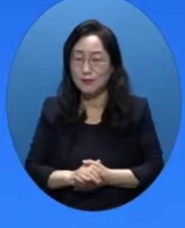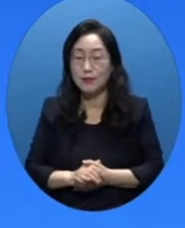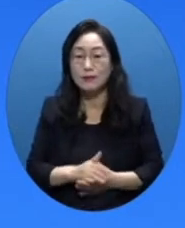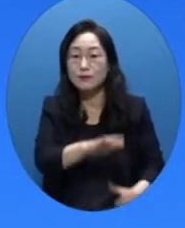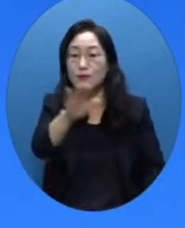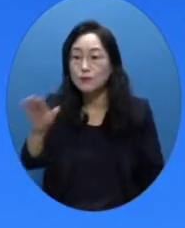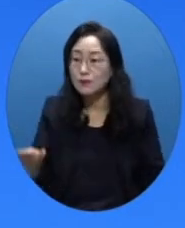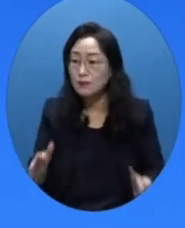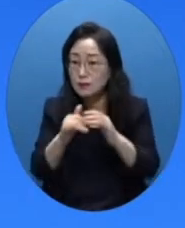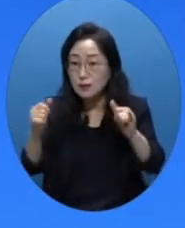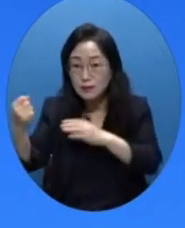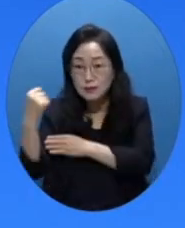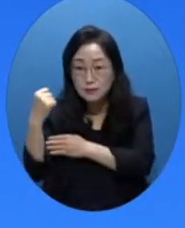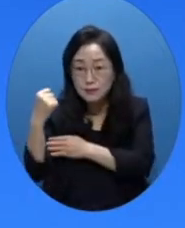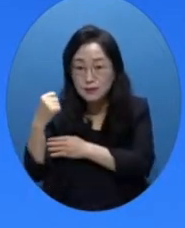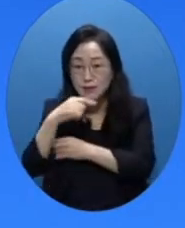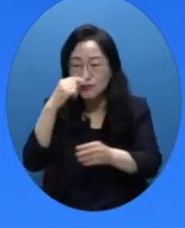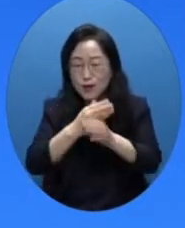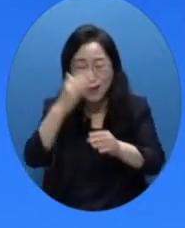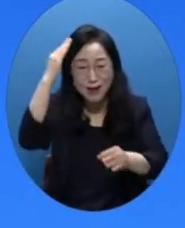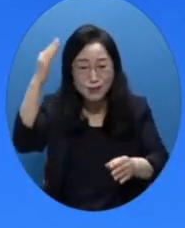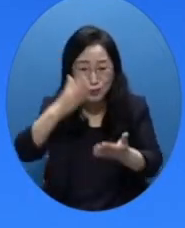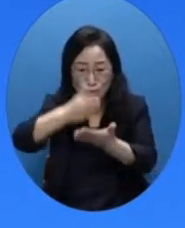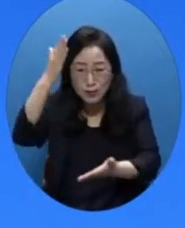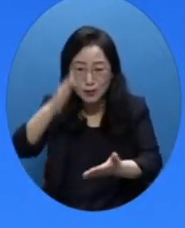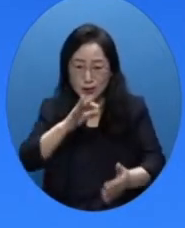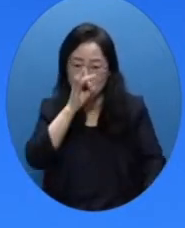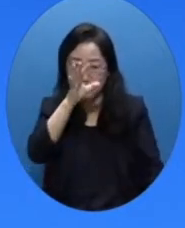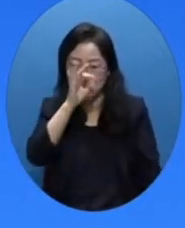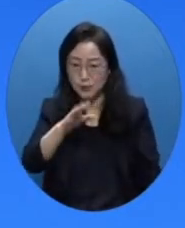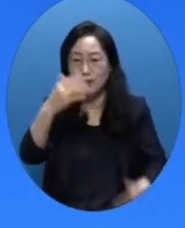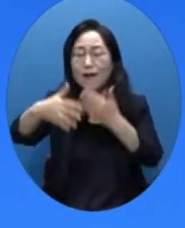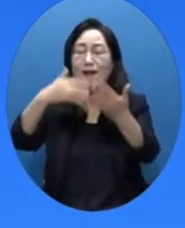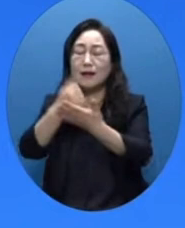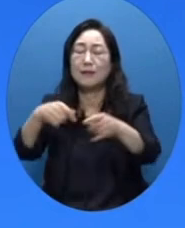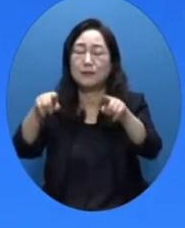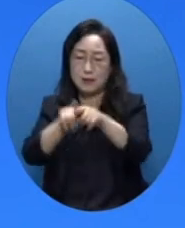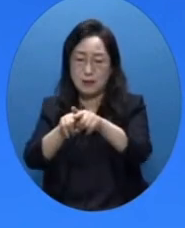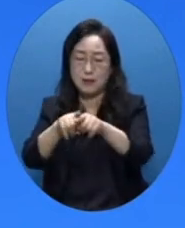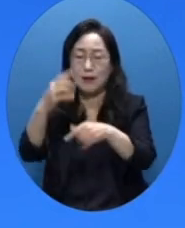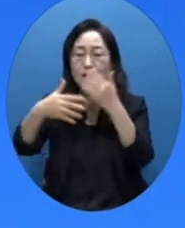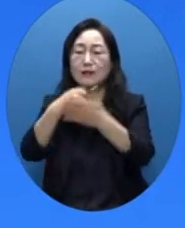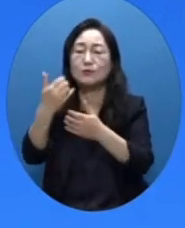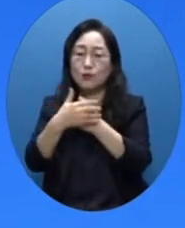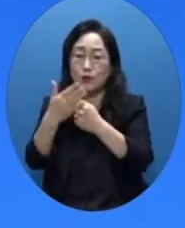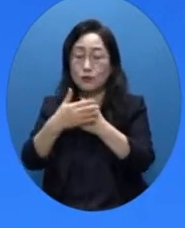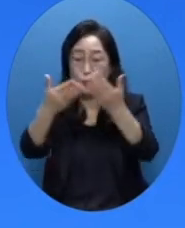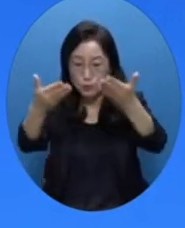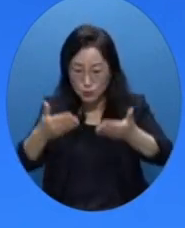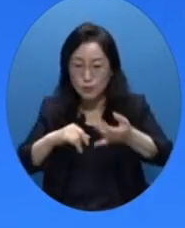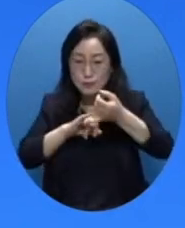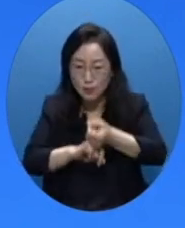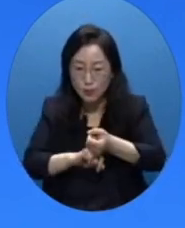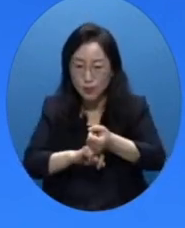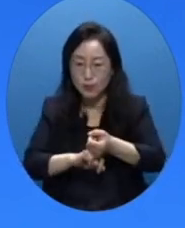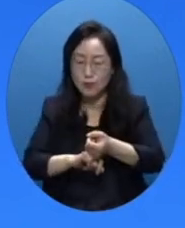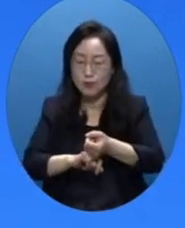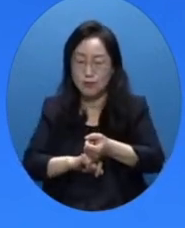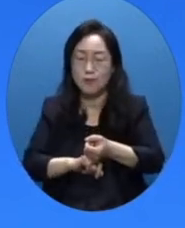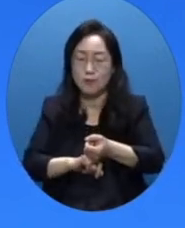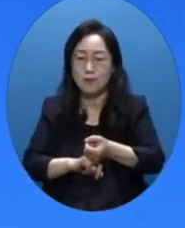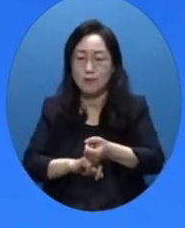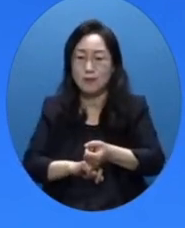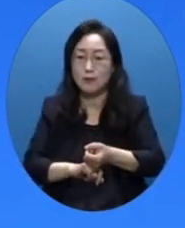우리의 인간의 힘으로 남북이 통일될 수 없습니다. 하나님이 함께 하시고 하나님이 도와주셔야만 이 놀라운 역사가 일어나는데